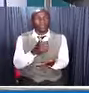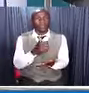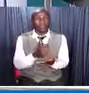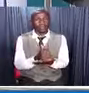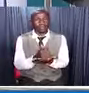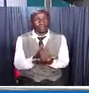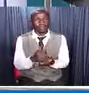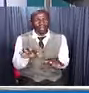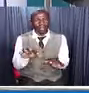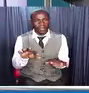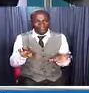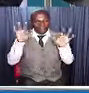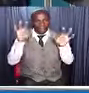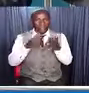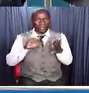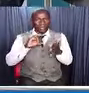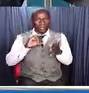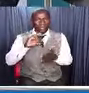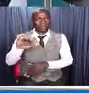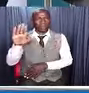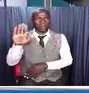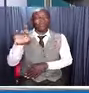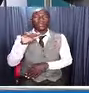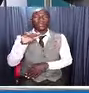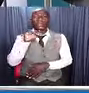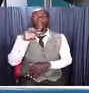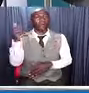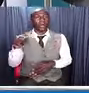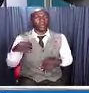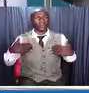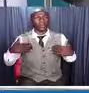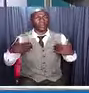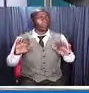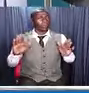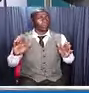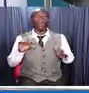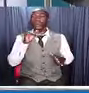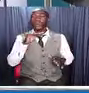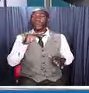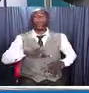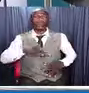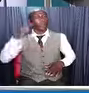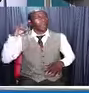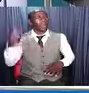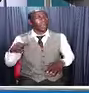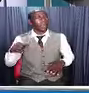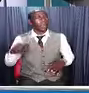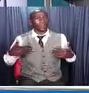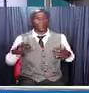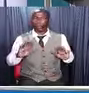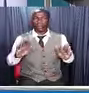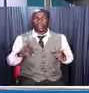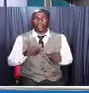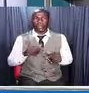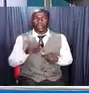sana. Amen. Uchukue kilicho chako. Take what's yours. Si cha mtu mwingine. Not somebody else's. Usisikie kwa ajili ya mtu mwingine. Don't listen on behalf of the